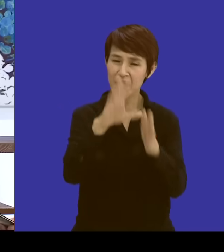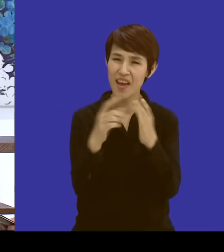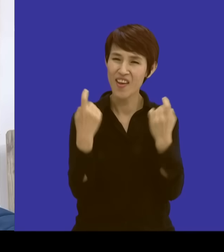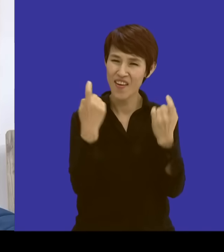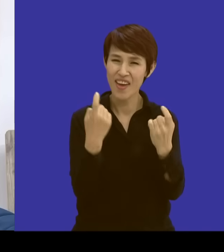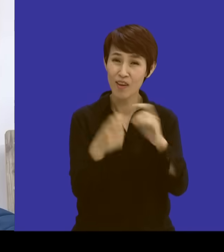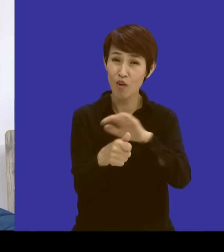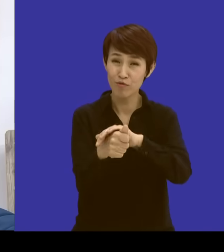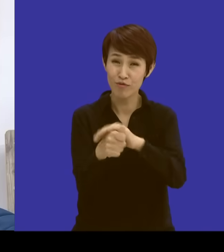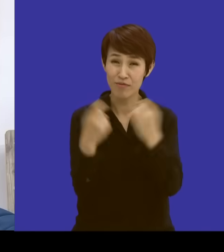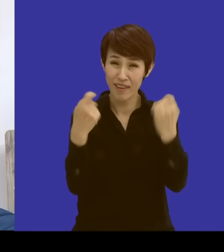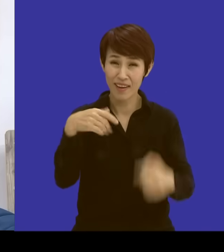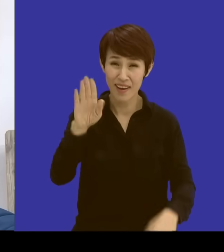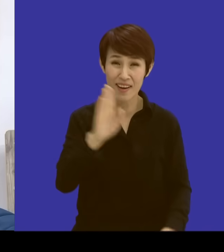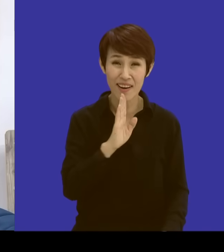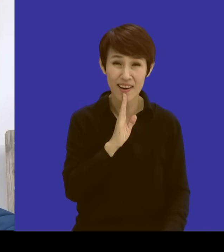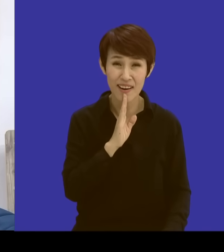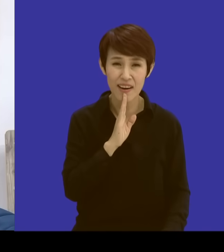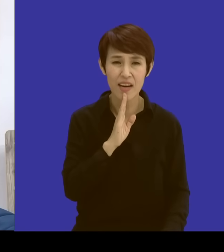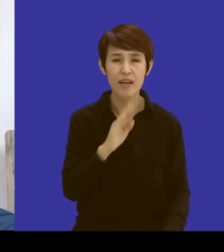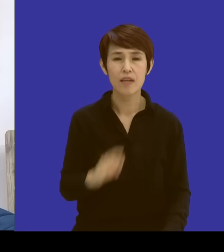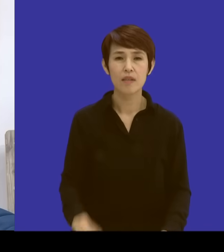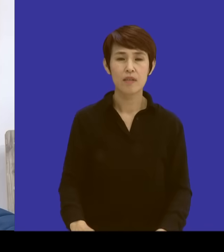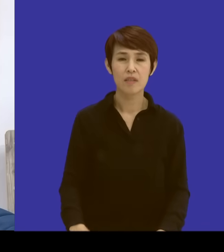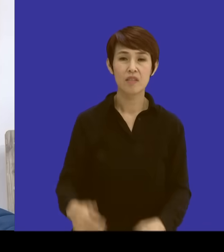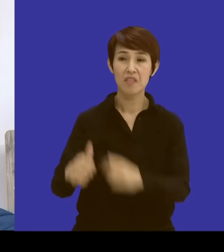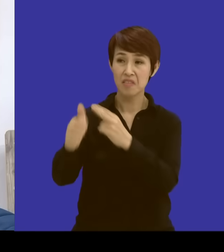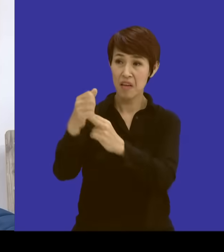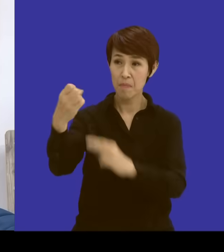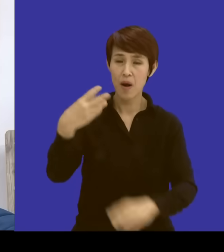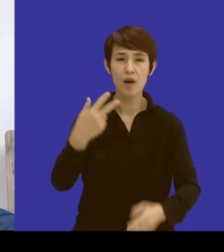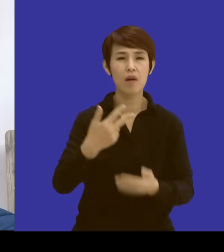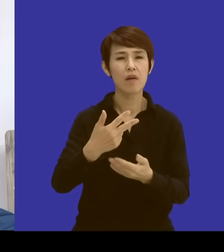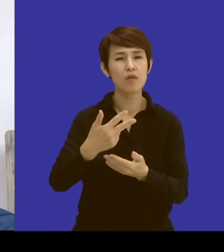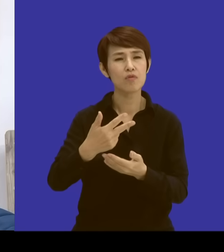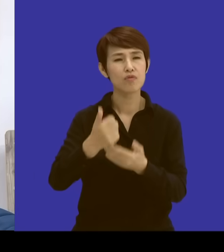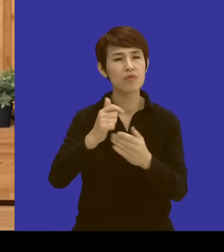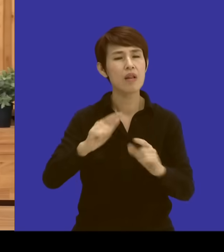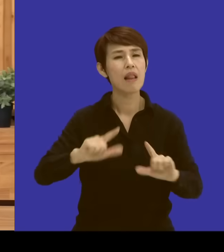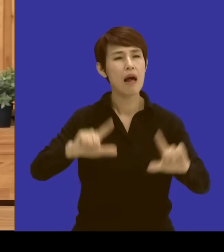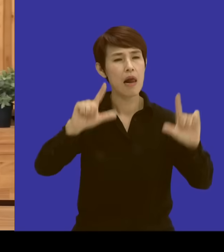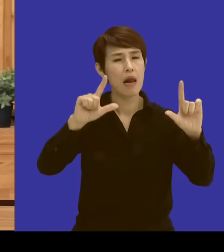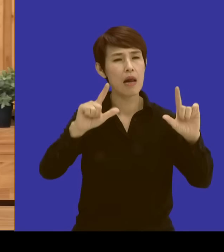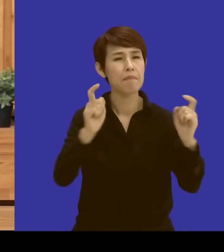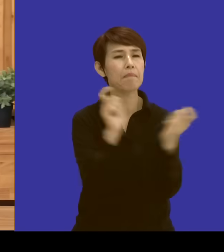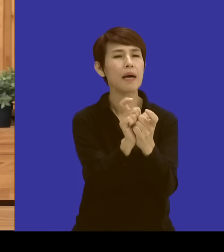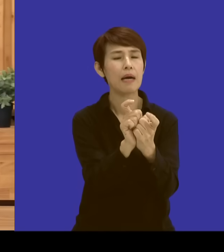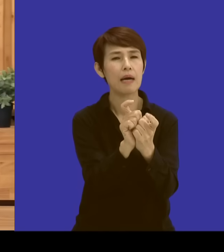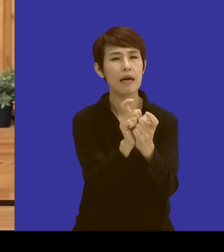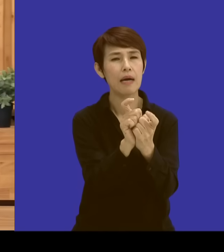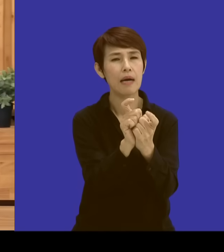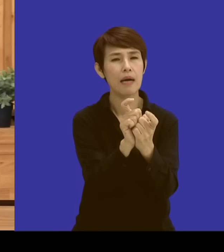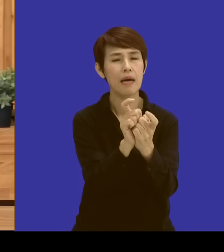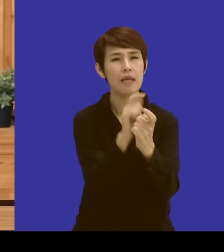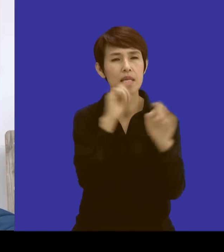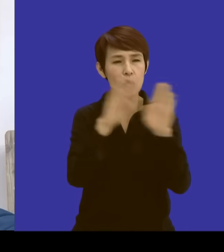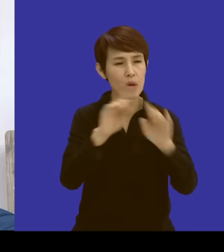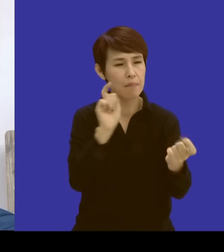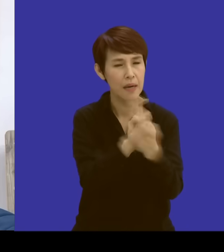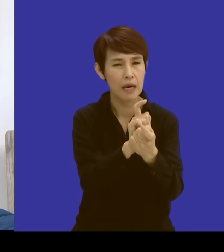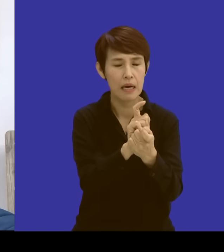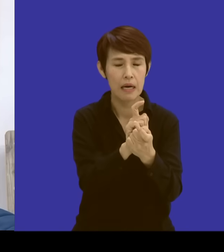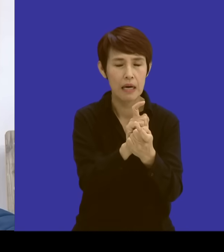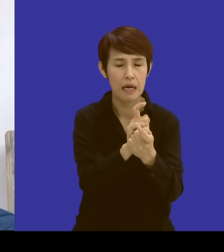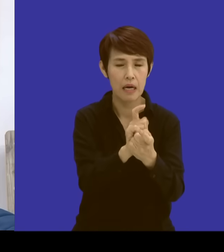예. 근데 선생님이 주일날 껴서 수학여행 가는 일정이 된다고 하시는 거예요. 예. 근데 제가 두